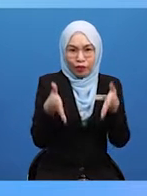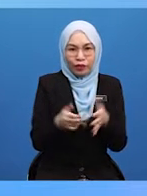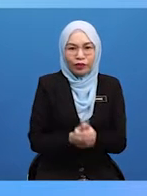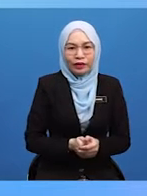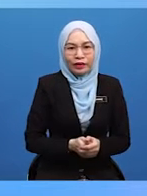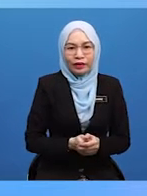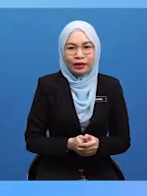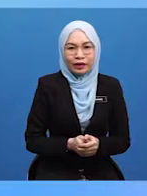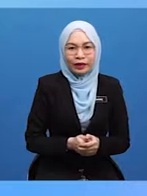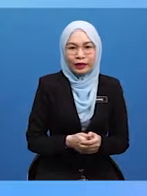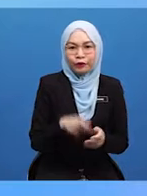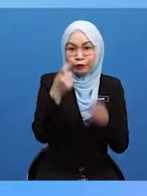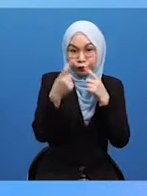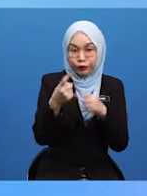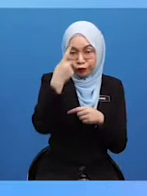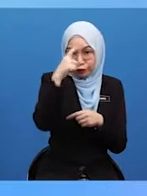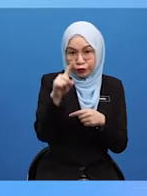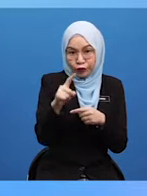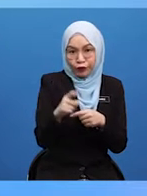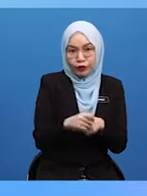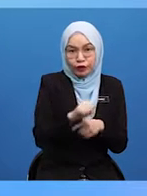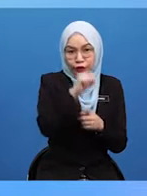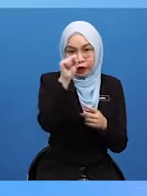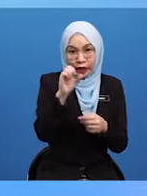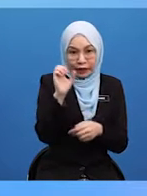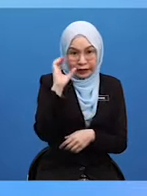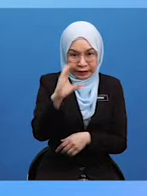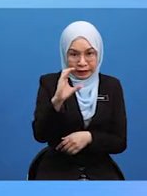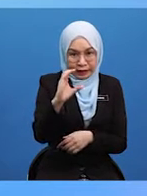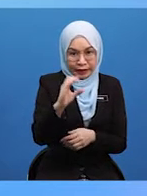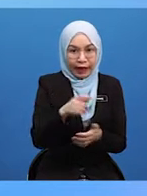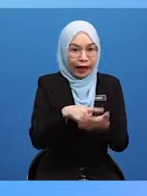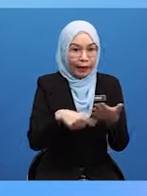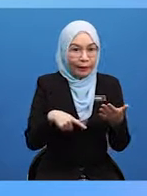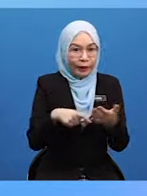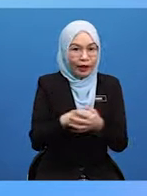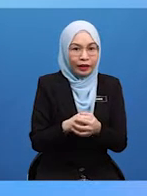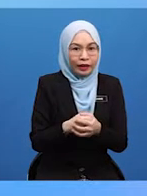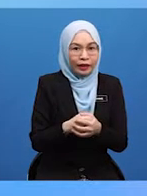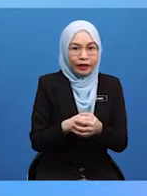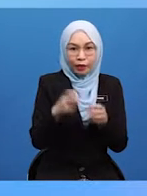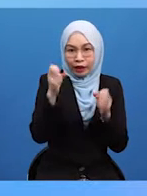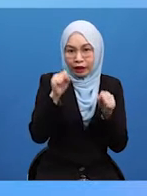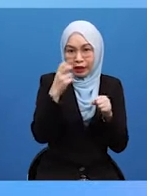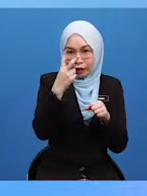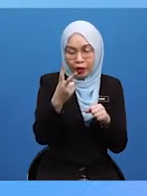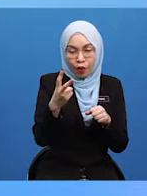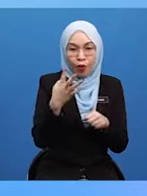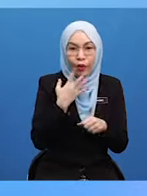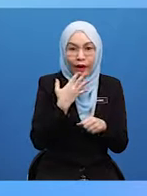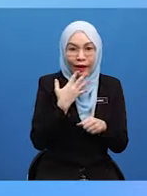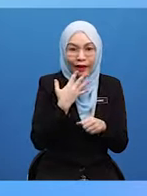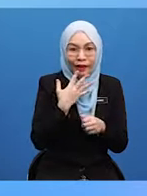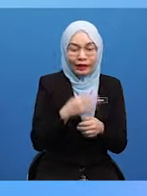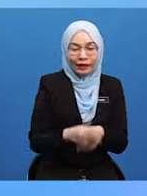cikgu warnakan dengan pelbagai warna. Apakah makna warna-warna ini?